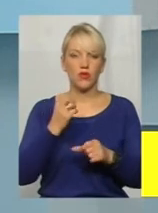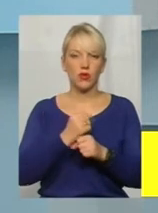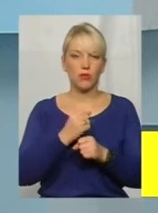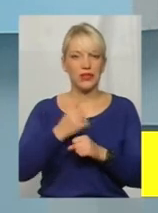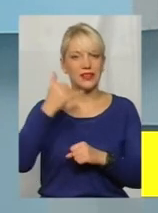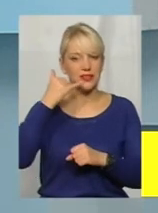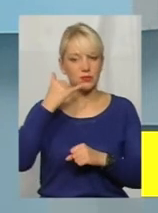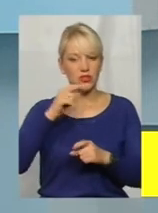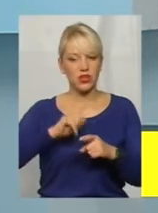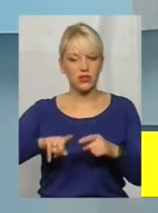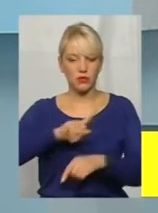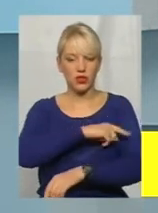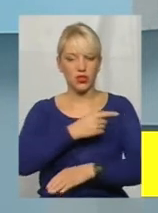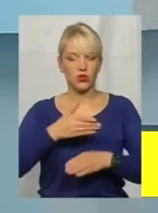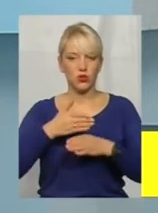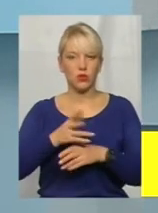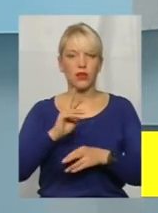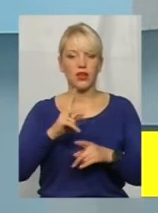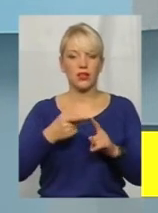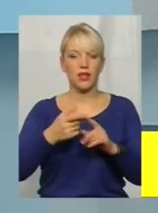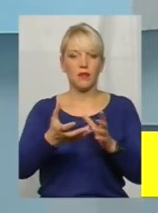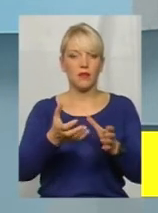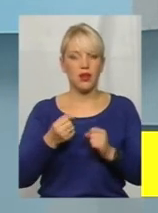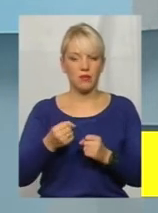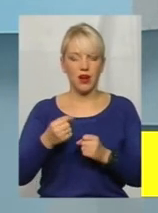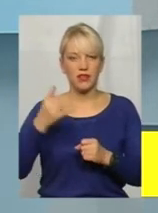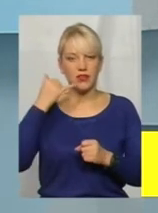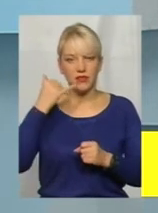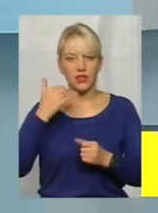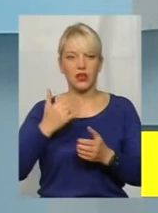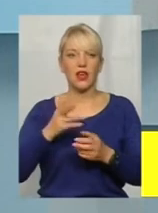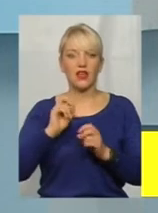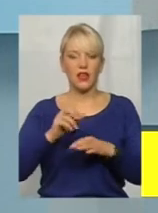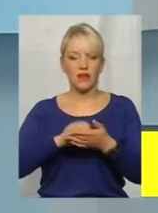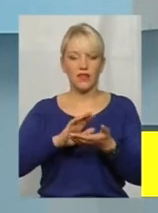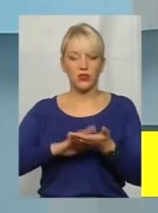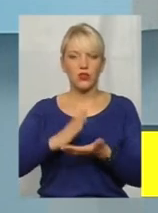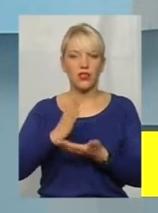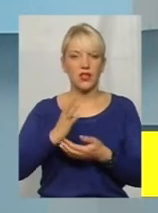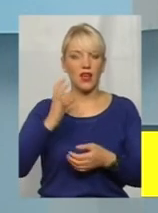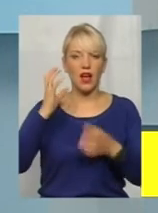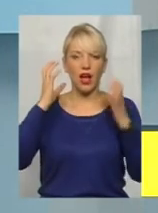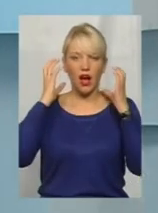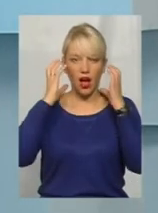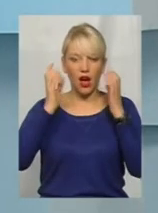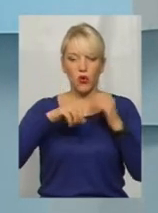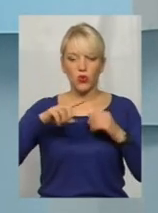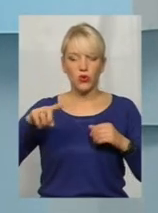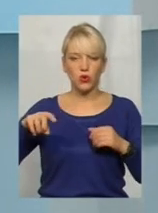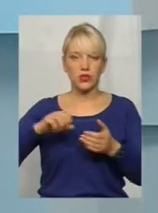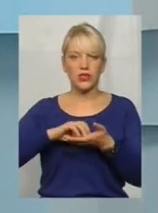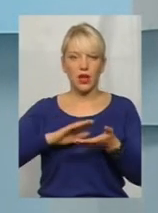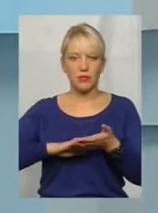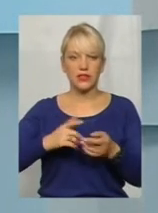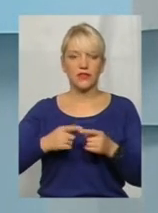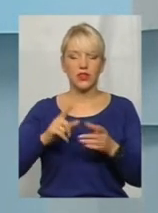медичної допомоги, яким чином приймаються дзвінки, яким чином вони фіксуються, є аудіозапис даних дзвінків, вони зберігаються протягом, здається,